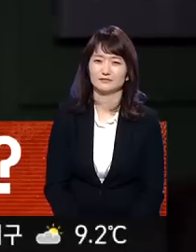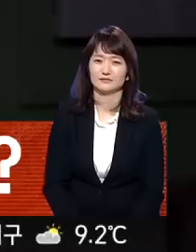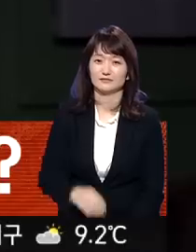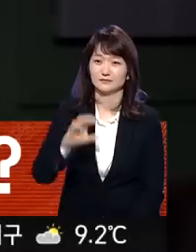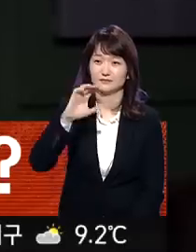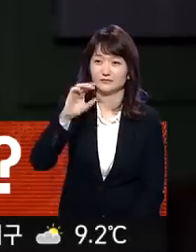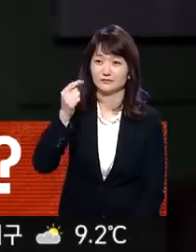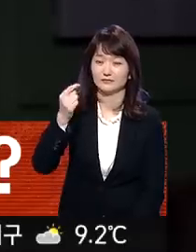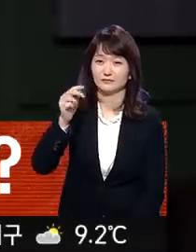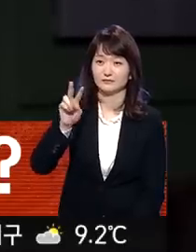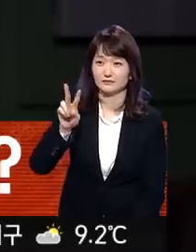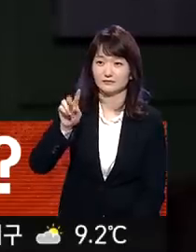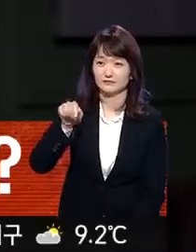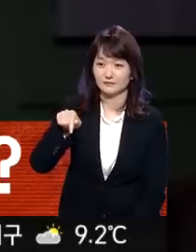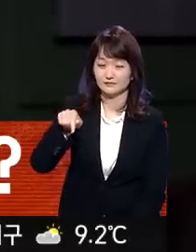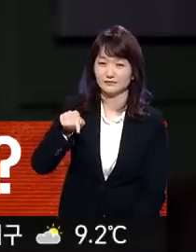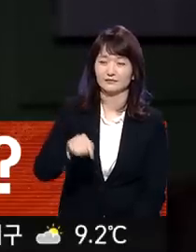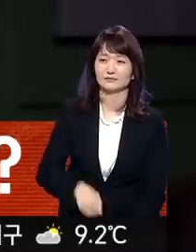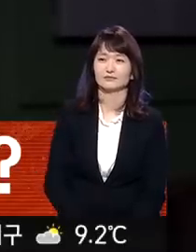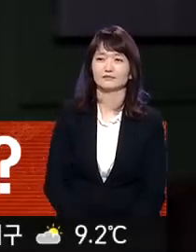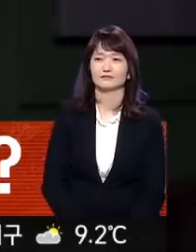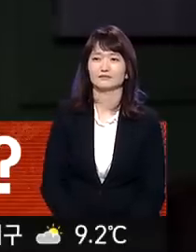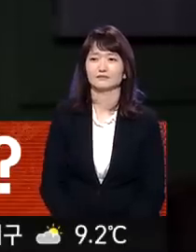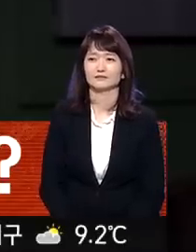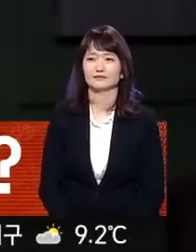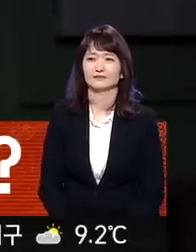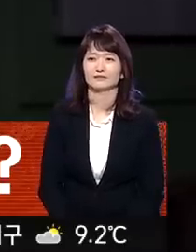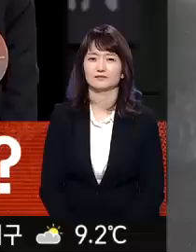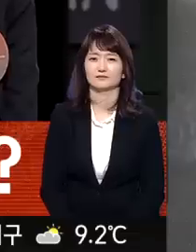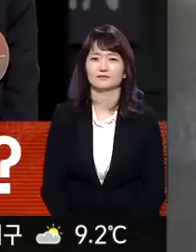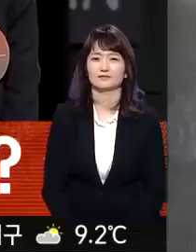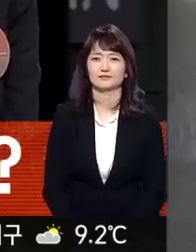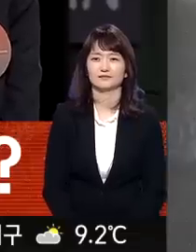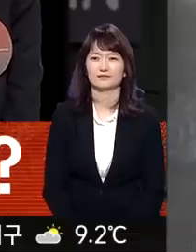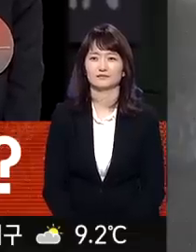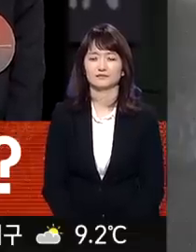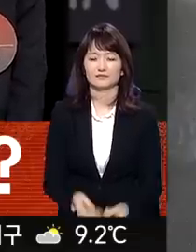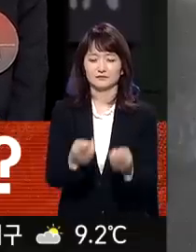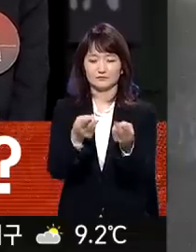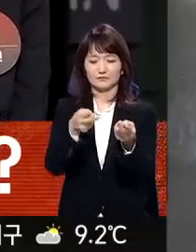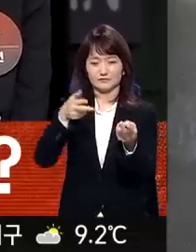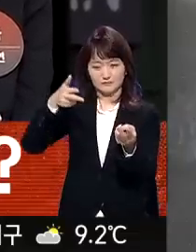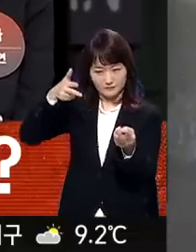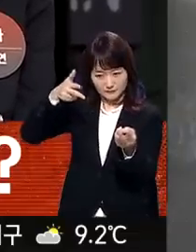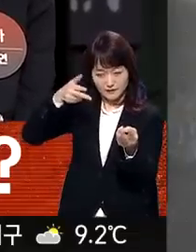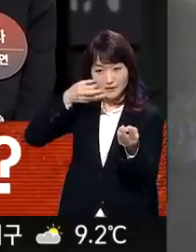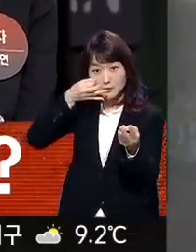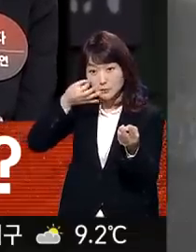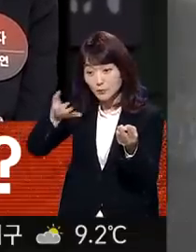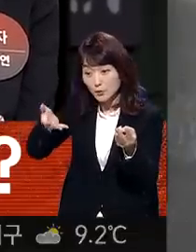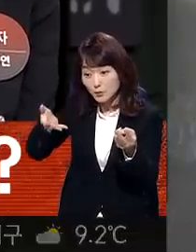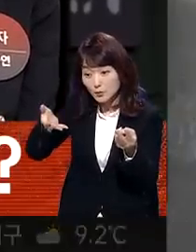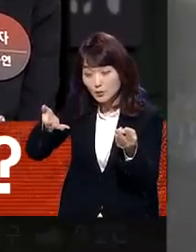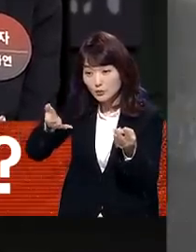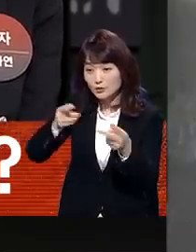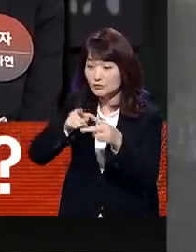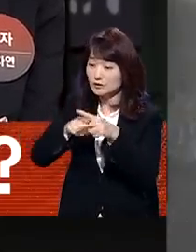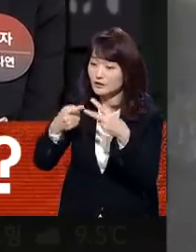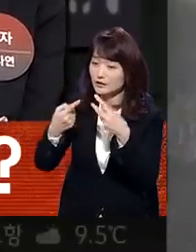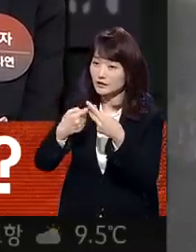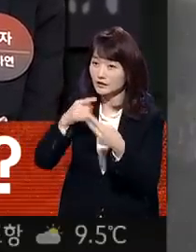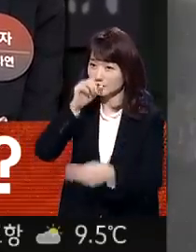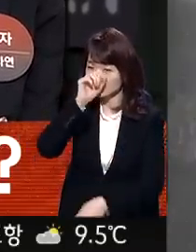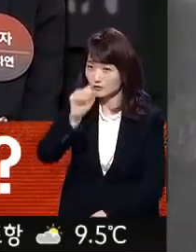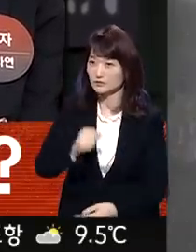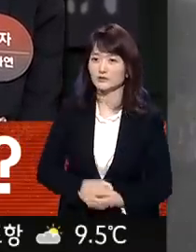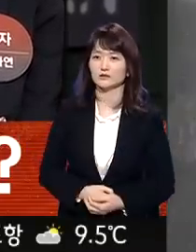CCTV. 네. 많은 분들이 말씀을 주셨거든요. 일단 그렇게 진짜 촬영을 해서 보여주는 거. 물론 그렇게 해서 납득을 하면 좋고.